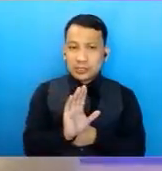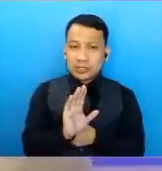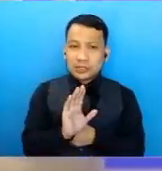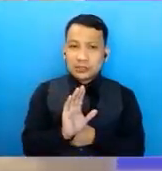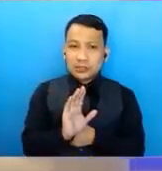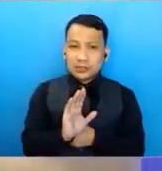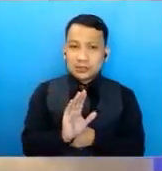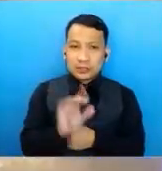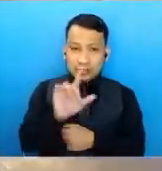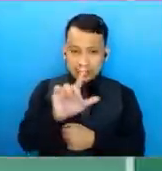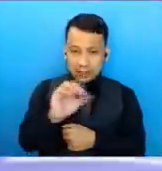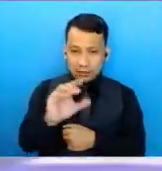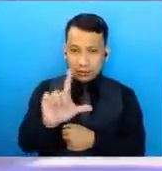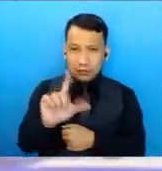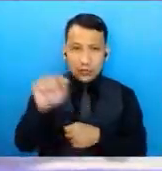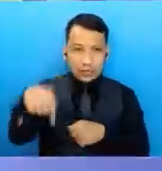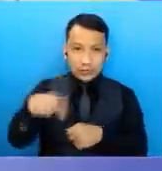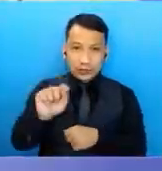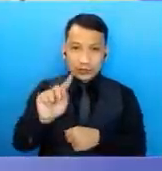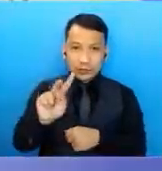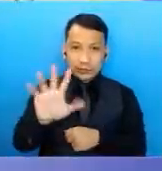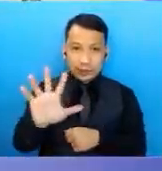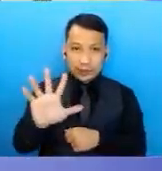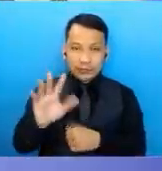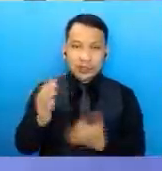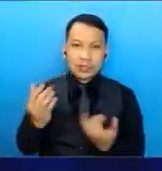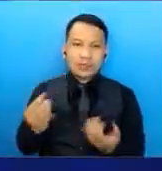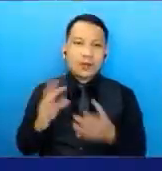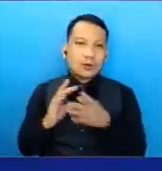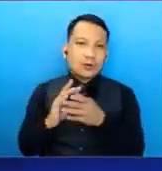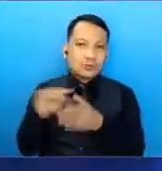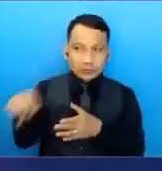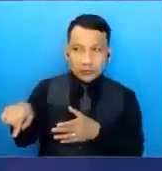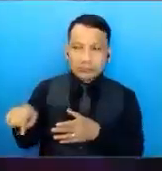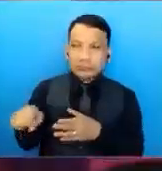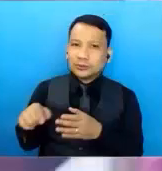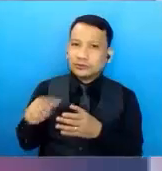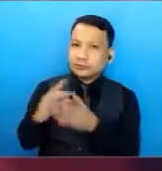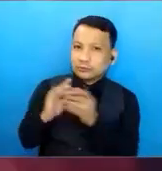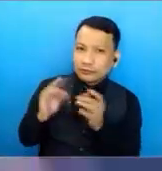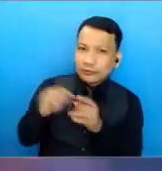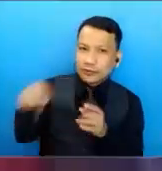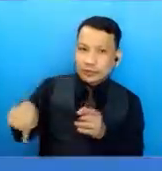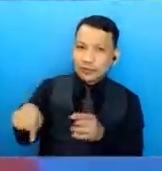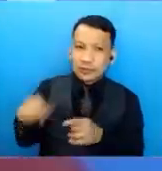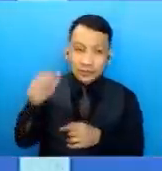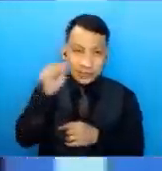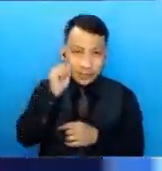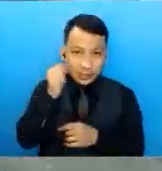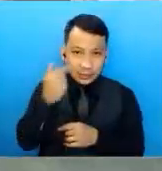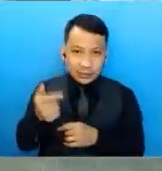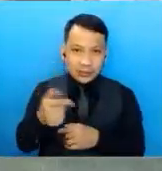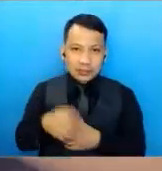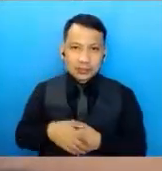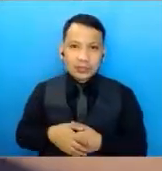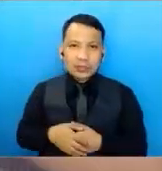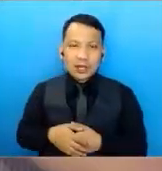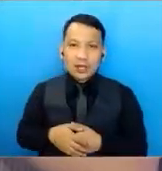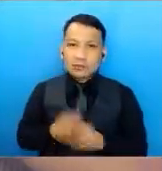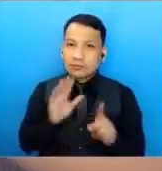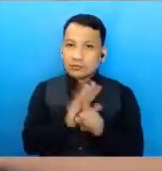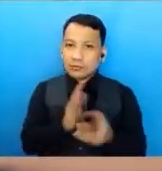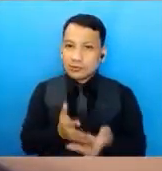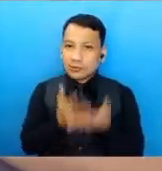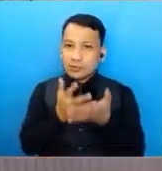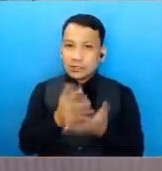Lunch Out Loud ng TV5. Kwento nga ng isa sa mga main host ito na si Alex Gonzaga. Mas nakilala na siya sa